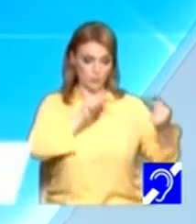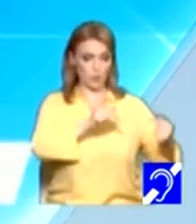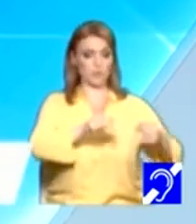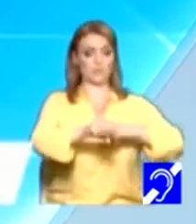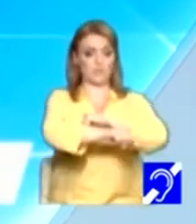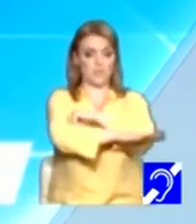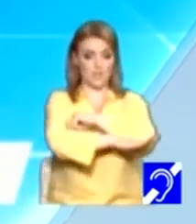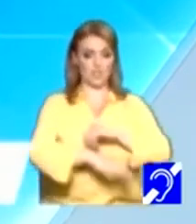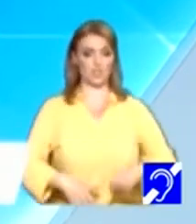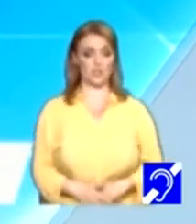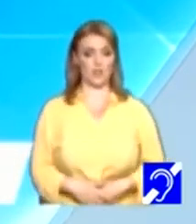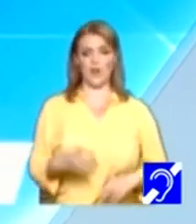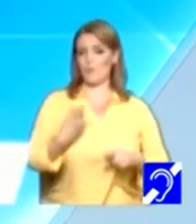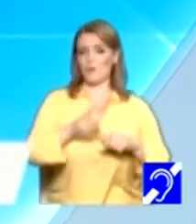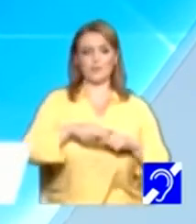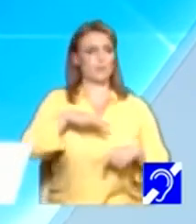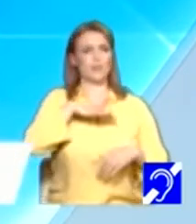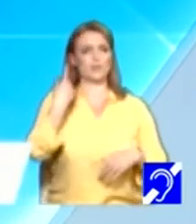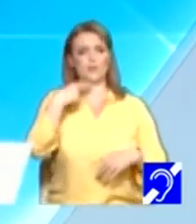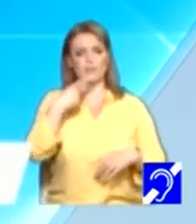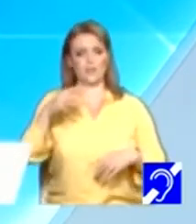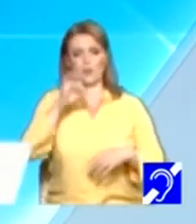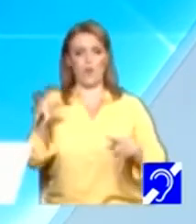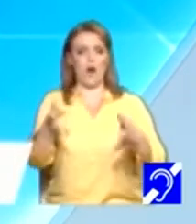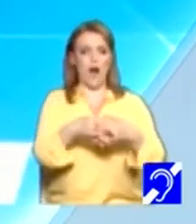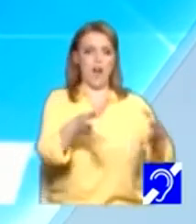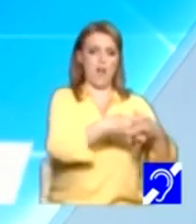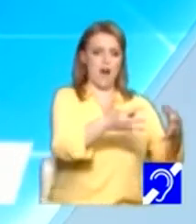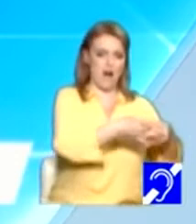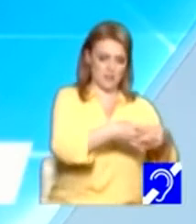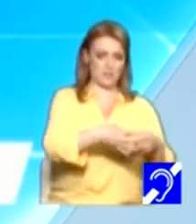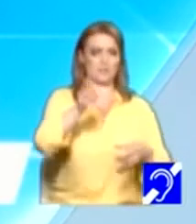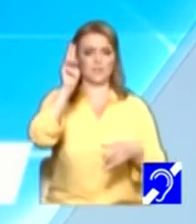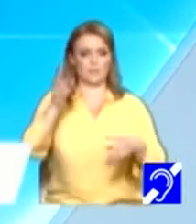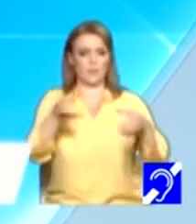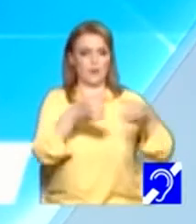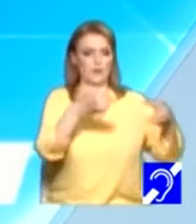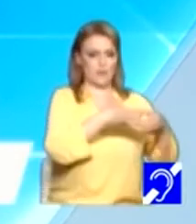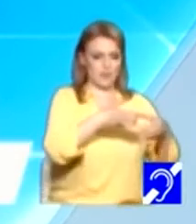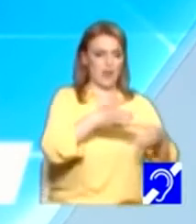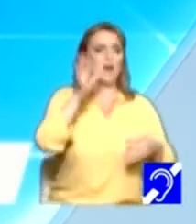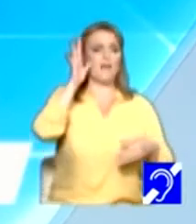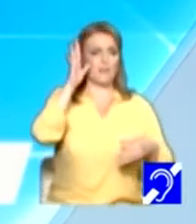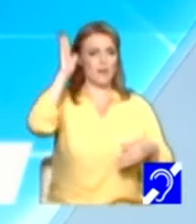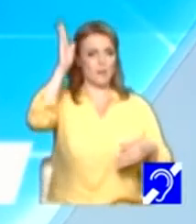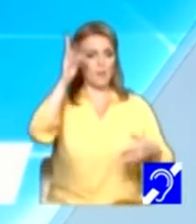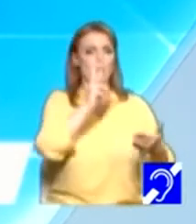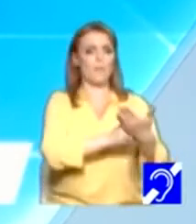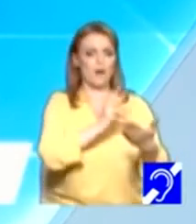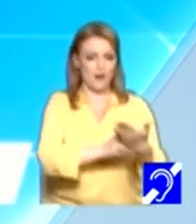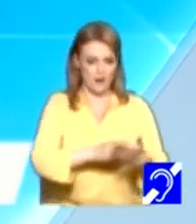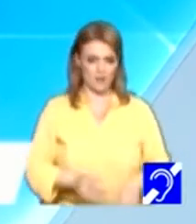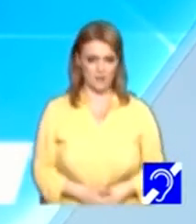eu nu vreau să vorbesc mult la capitolul alianțe, deci opoziție sau nu, timpul o să arate. Deci, la momentul actual,